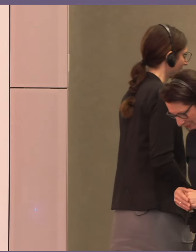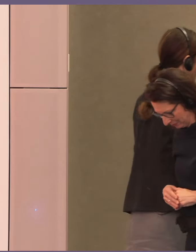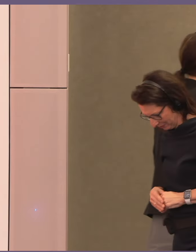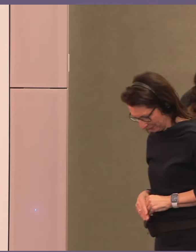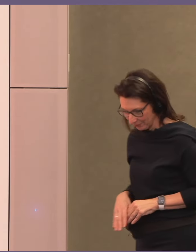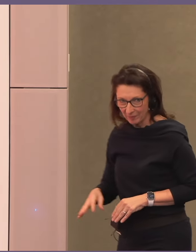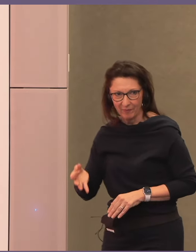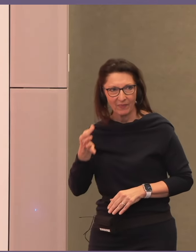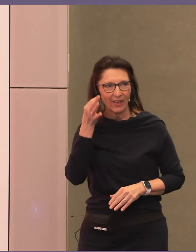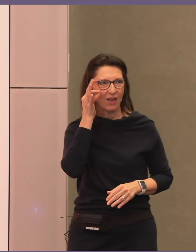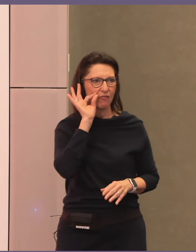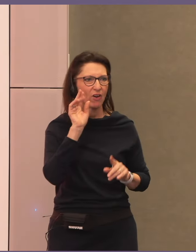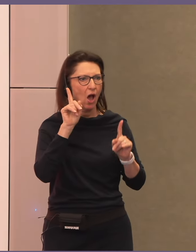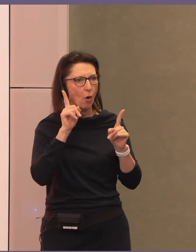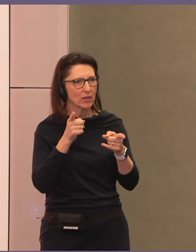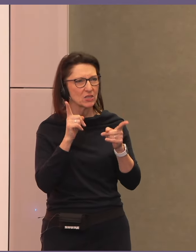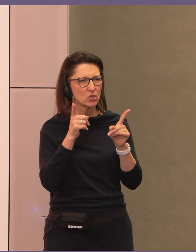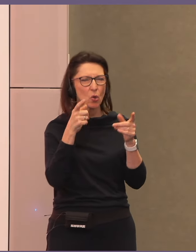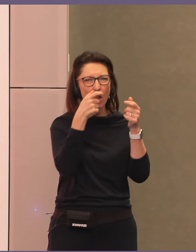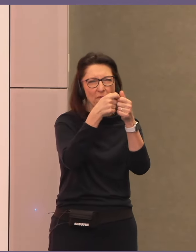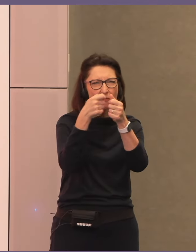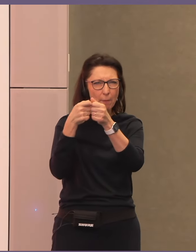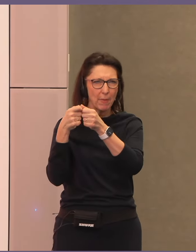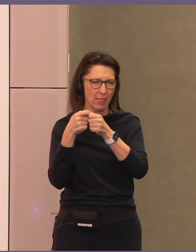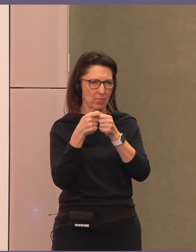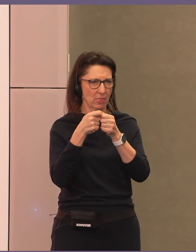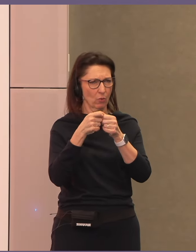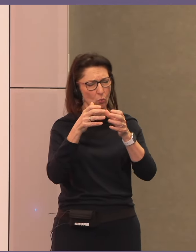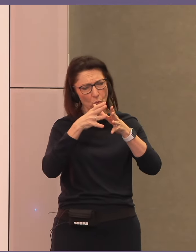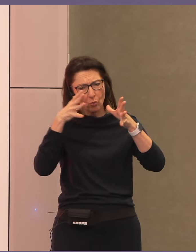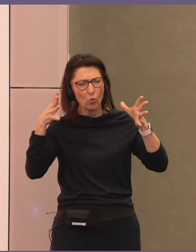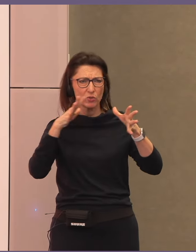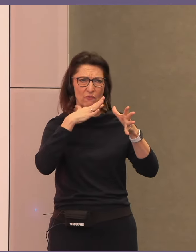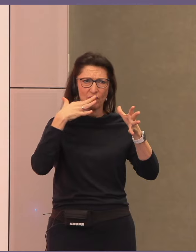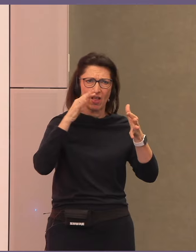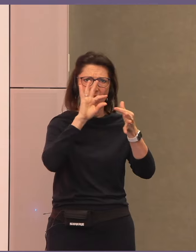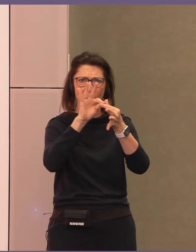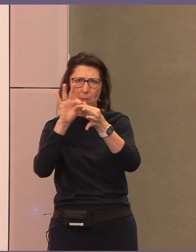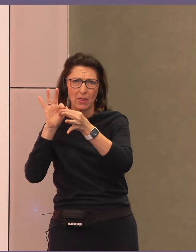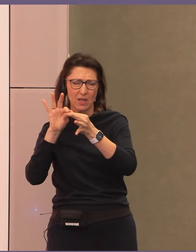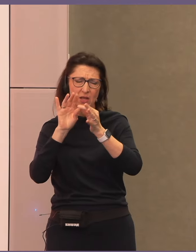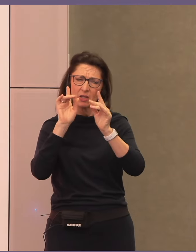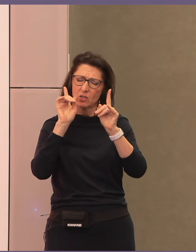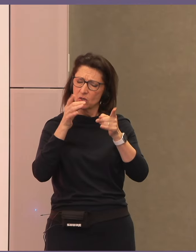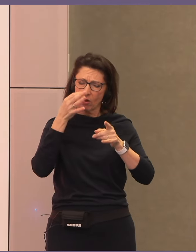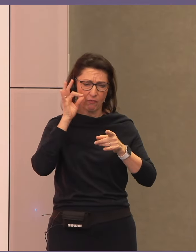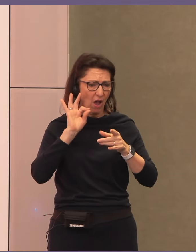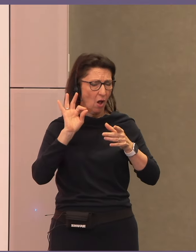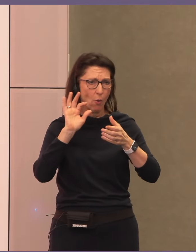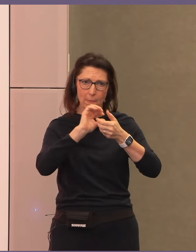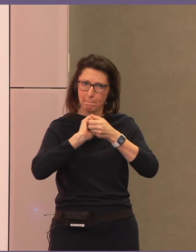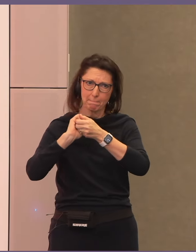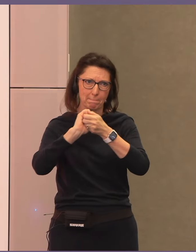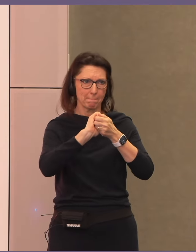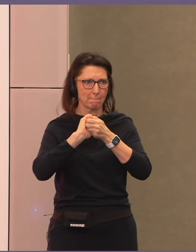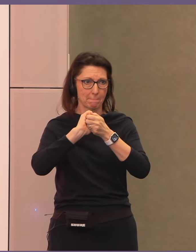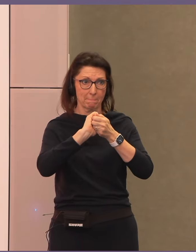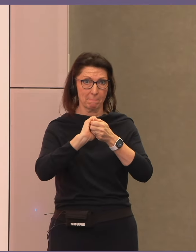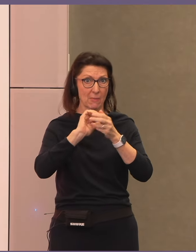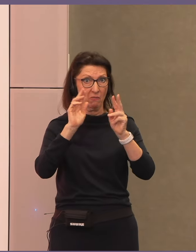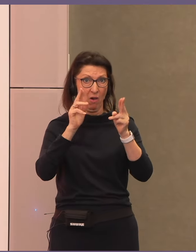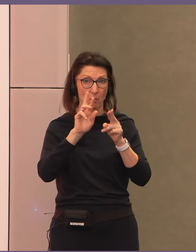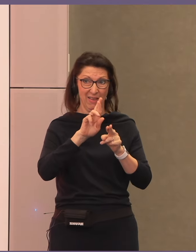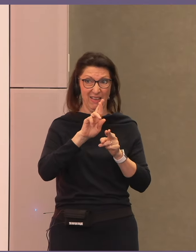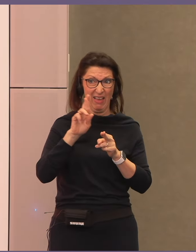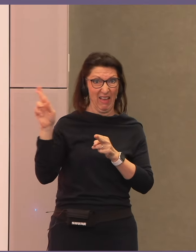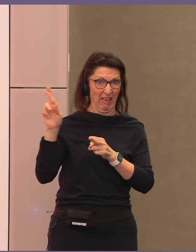Koalitionen bilden und ein solidarisches politisches Miteinander pflegen, um aktuelle Angriffe seitens von